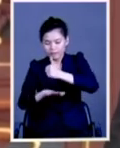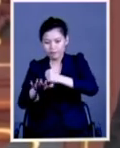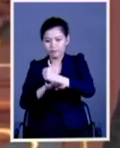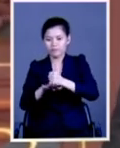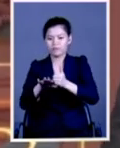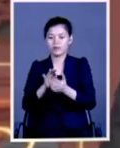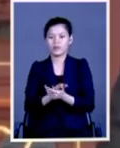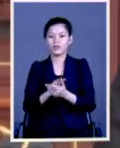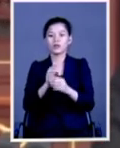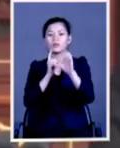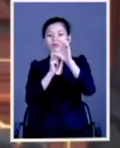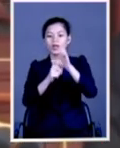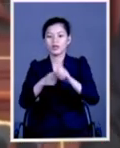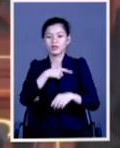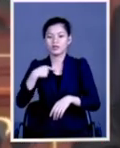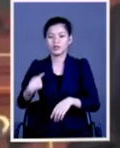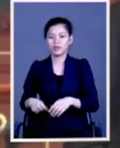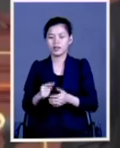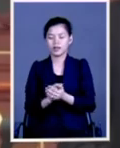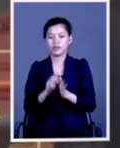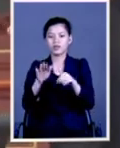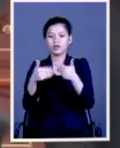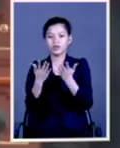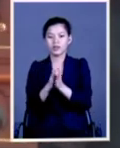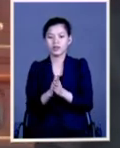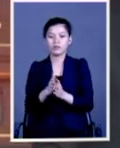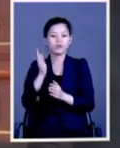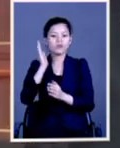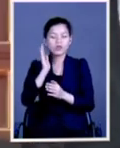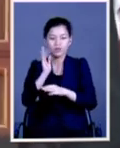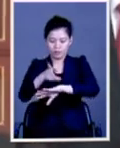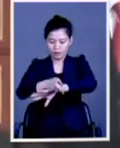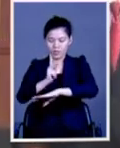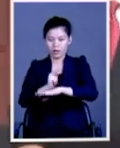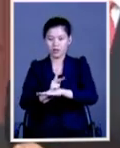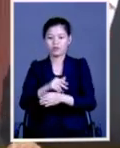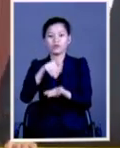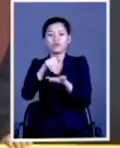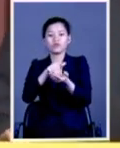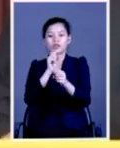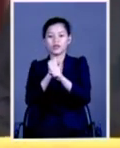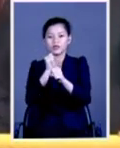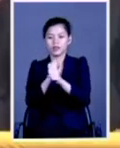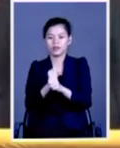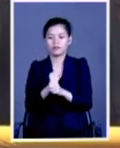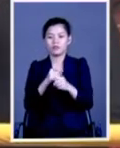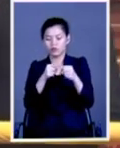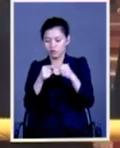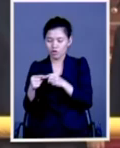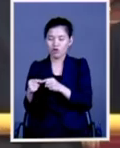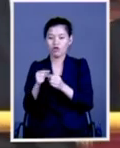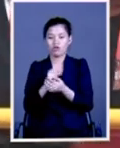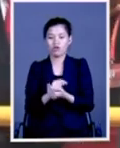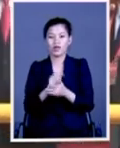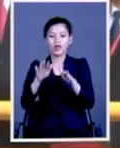ต้องของพรรคคอมมิวนิสต์จีนอันมีสหายสีจิ้นผิงเป็นแกนกลางนั้นจงสืบต่อประสบผลสำเร็จอันใ